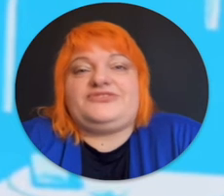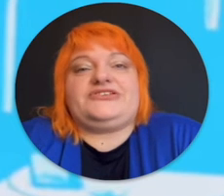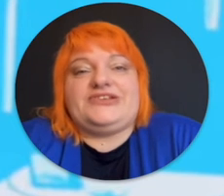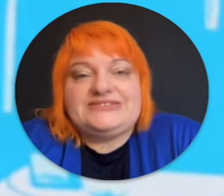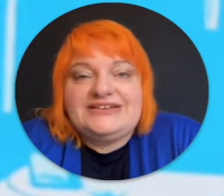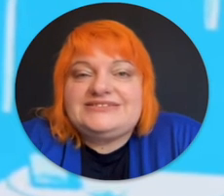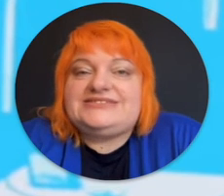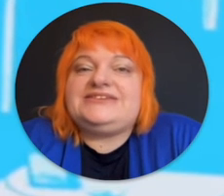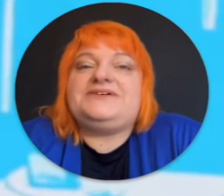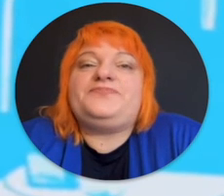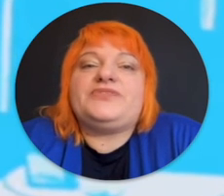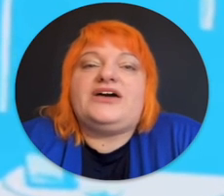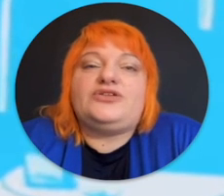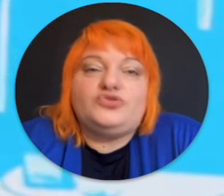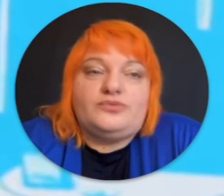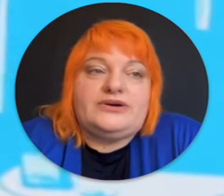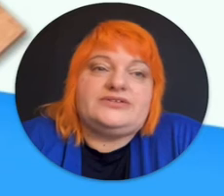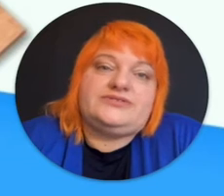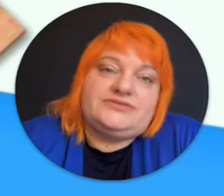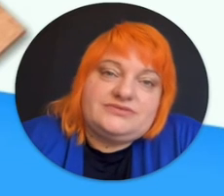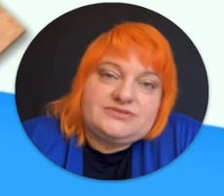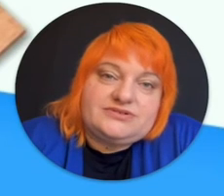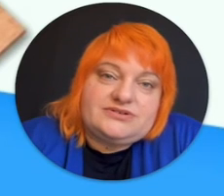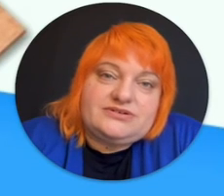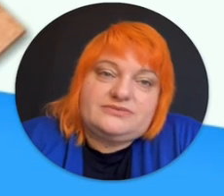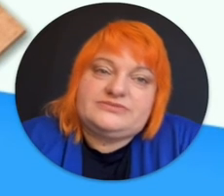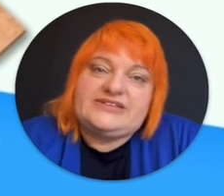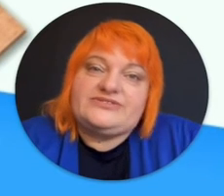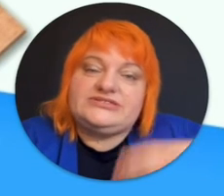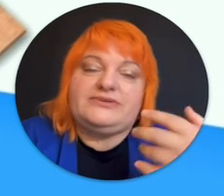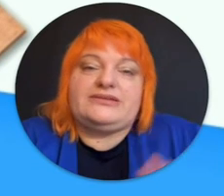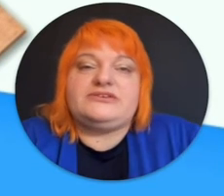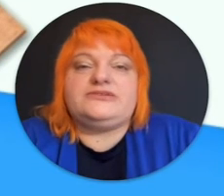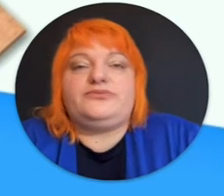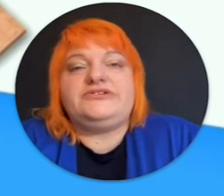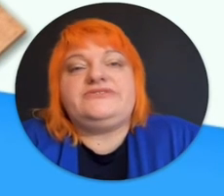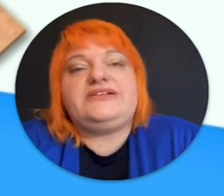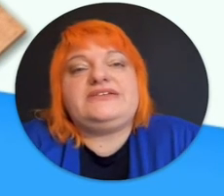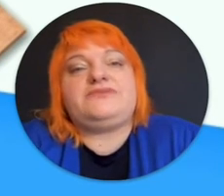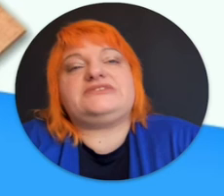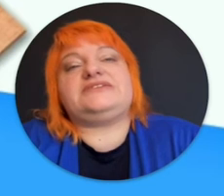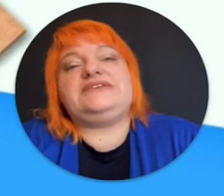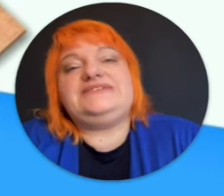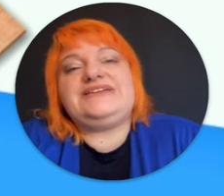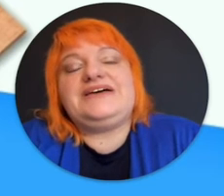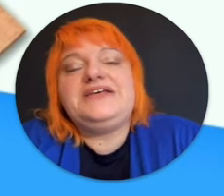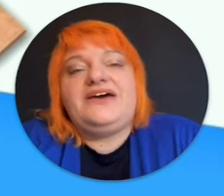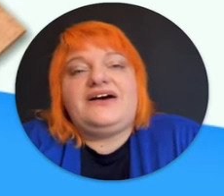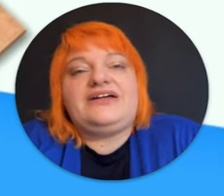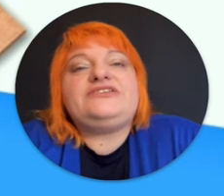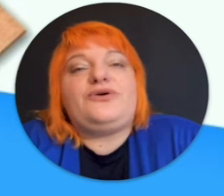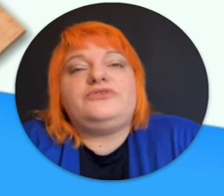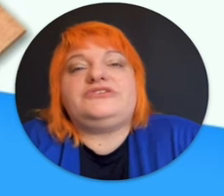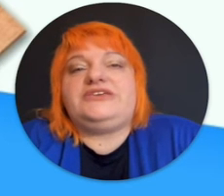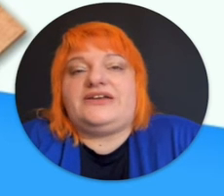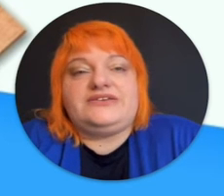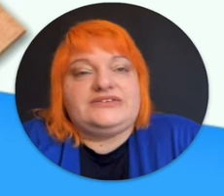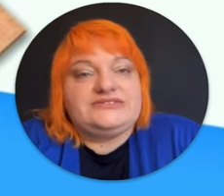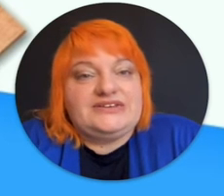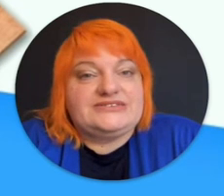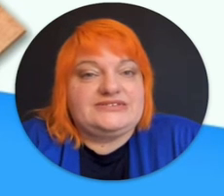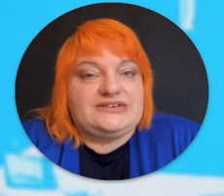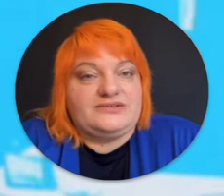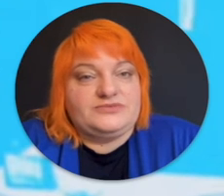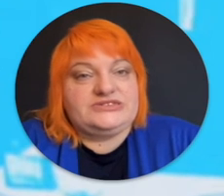Если автор трансляции думает, ставит себя на место пользователя, на место зрителя, находит